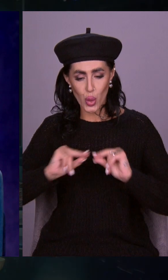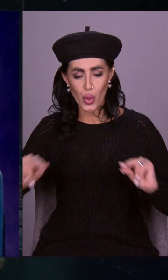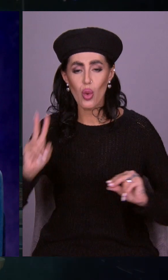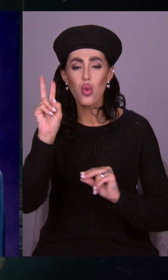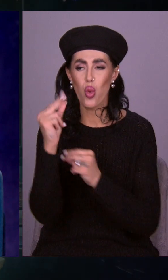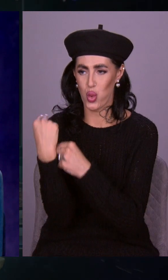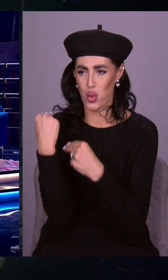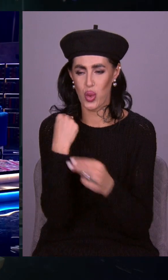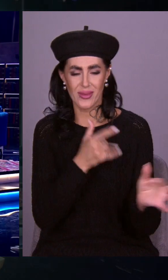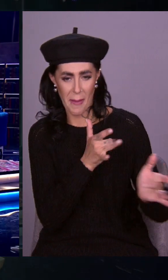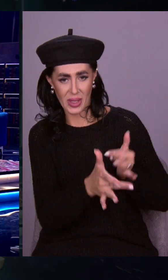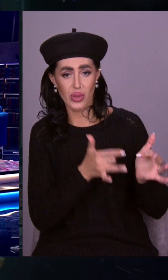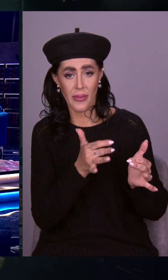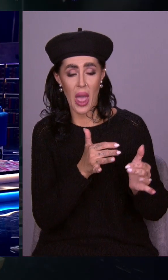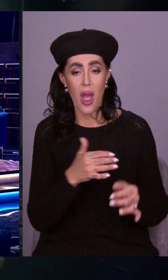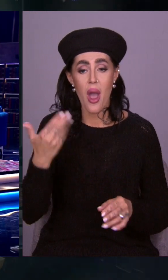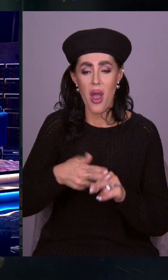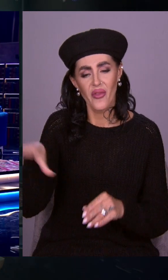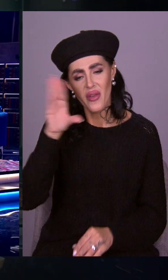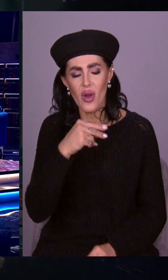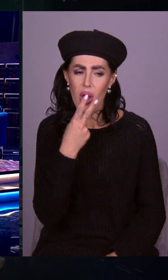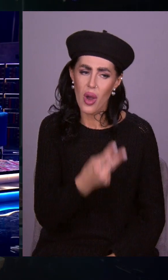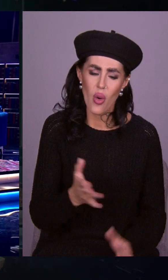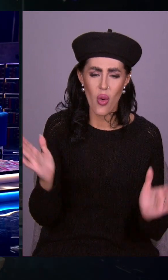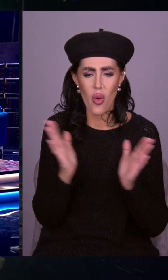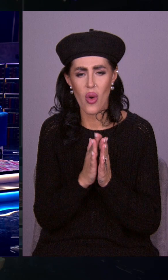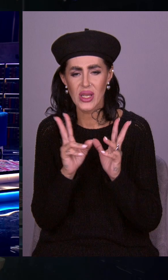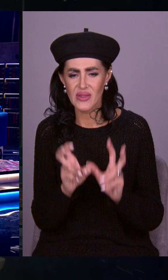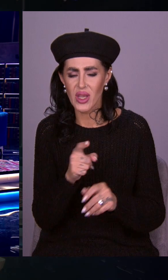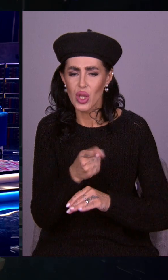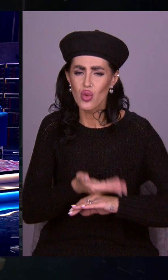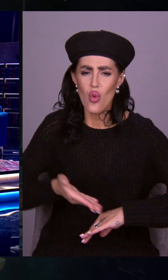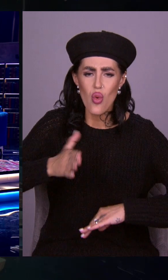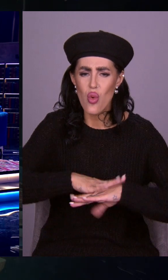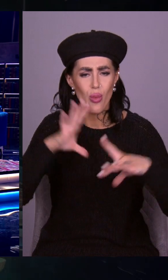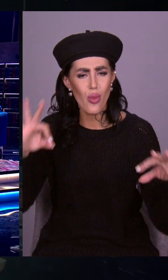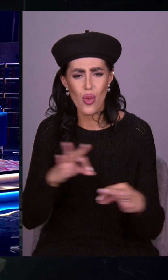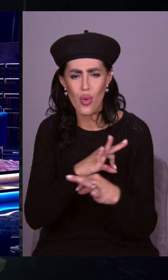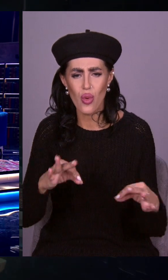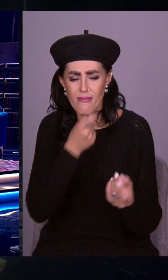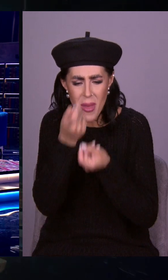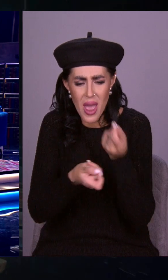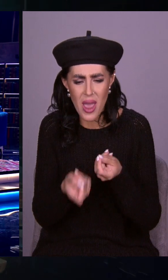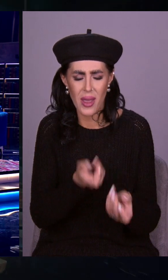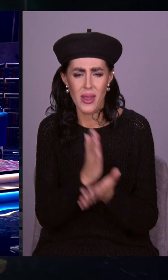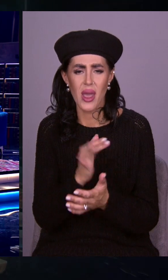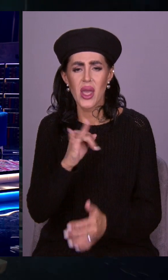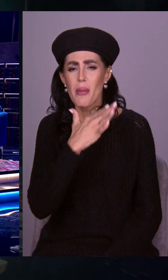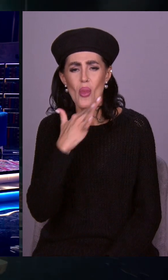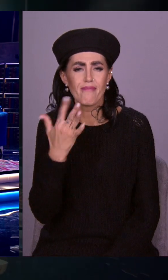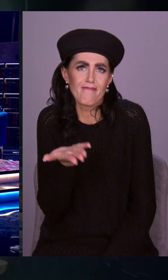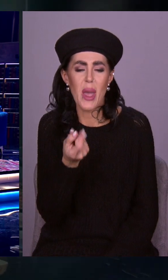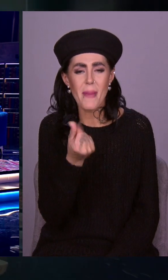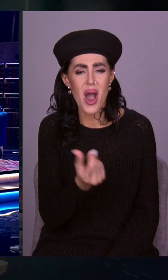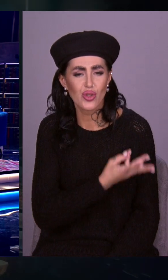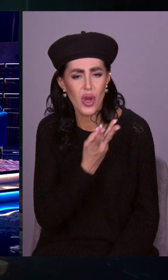бандури, які говорять, що, ну, типу, дуже тяжко записати зараз на цей інструмент, тому що багато охочих. І такого не